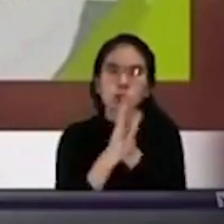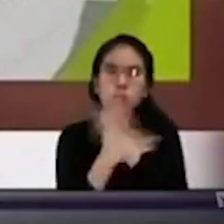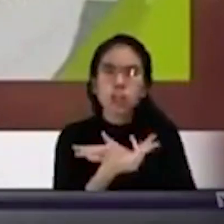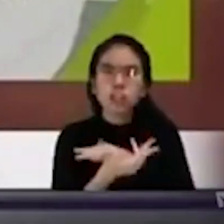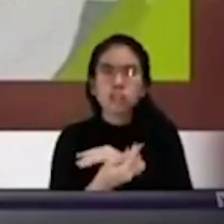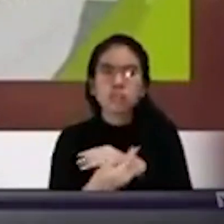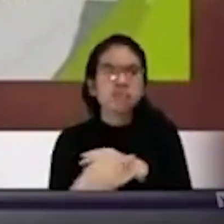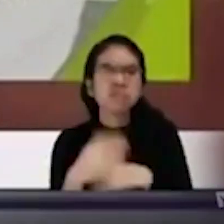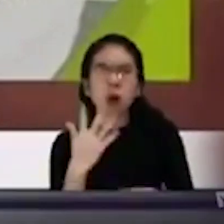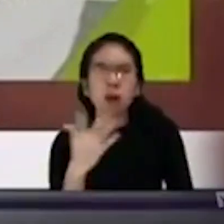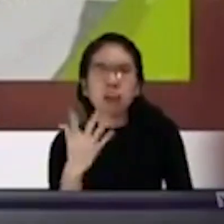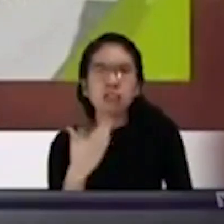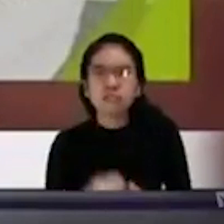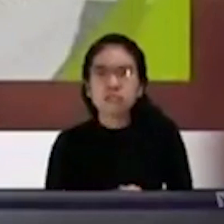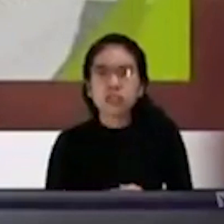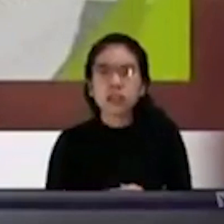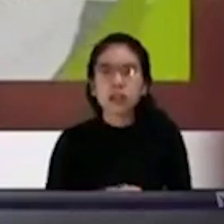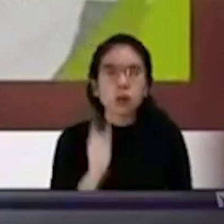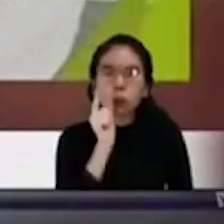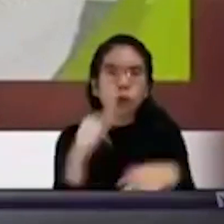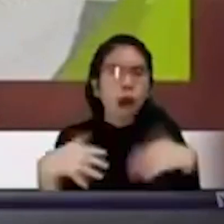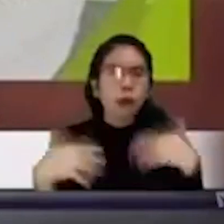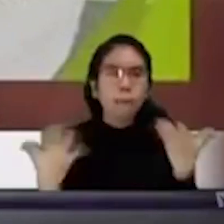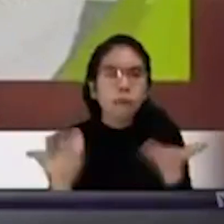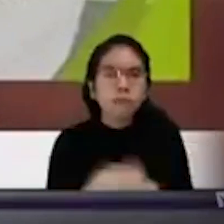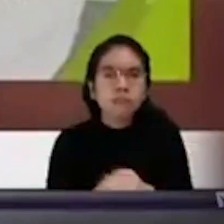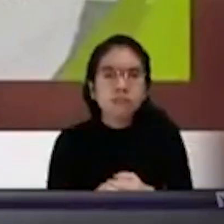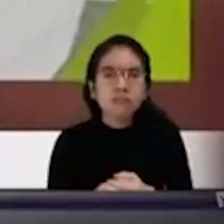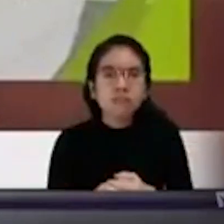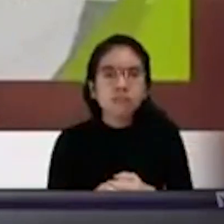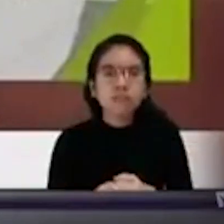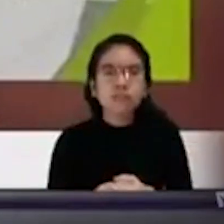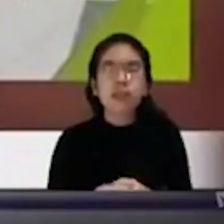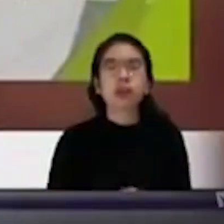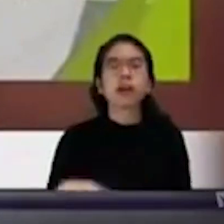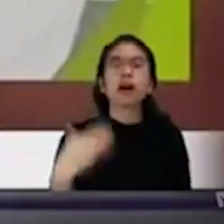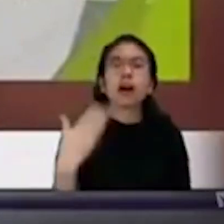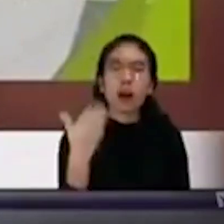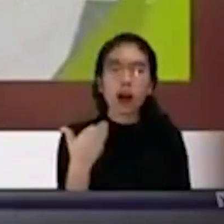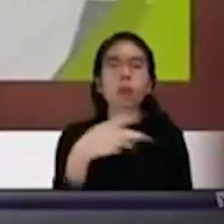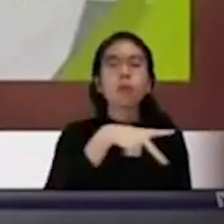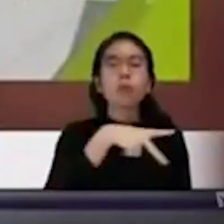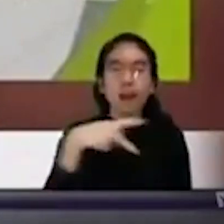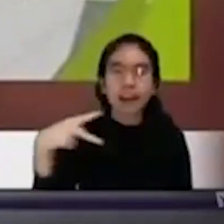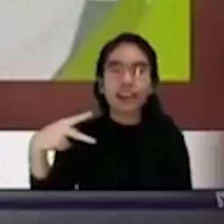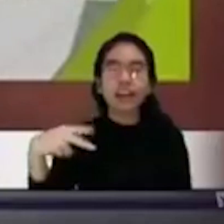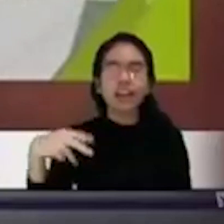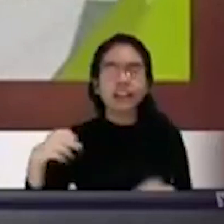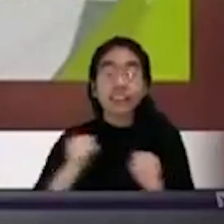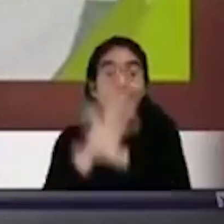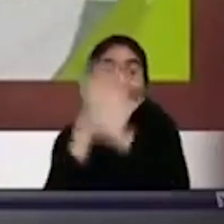dan diinjak orang. Kamu adalah terang dunia. Kota yang terletak di atas